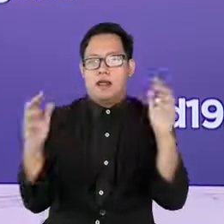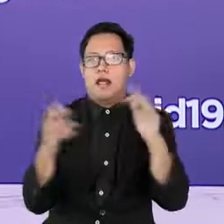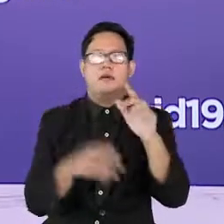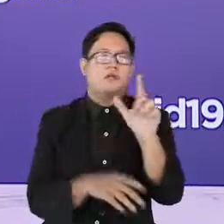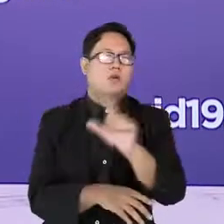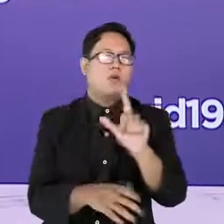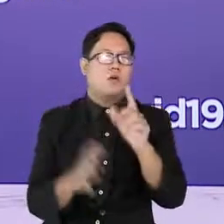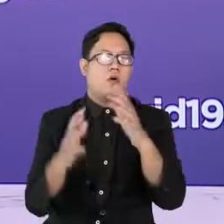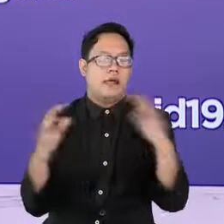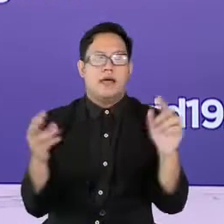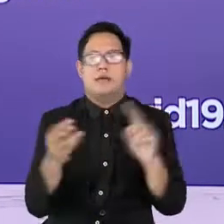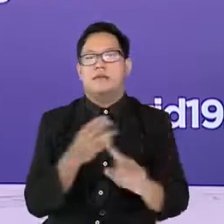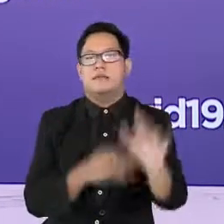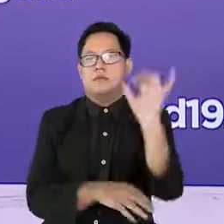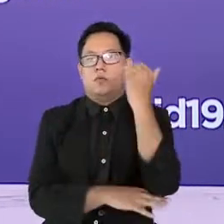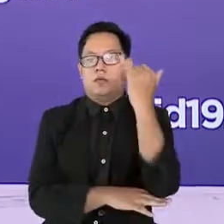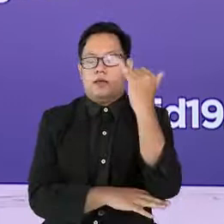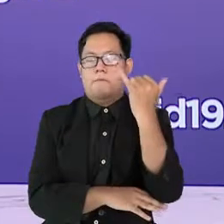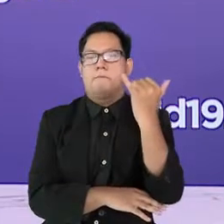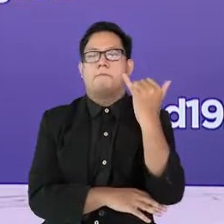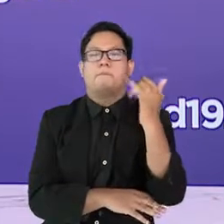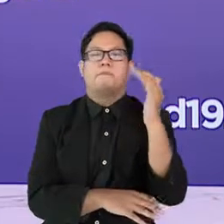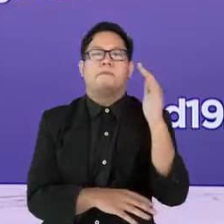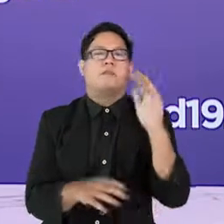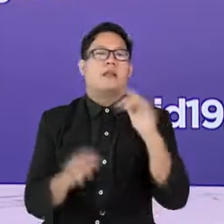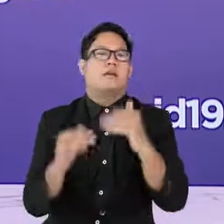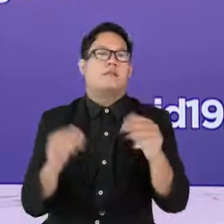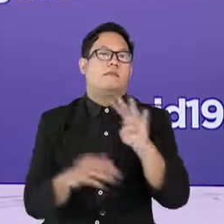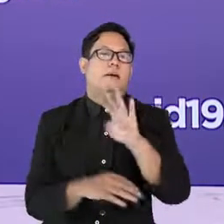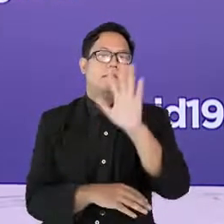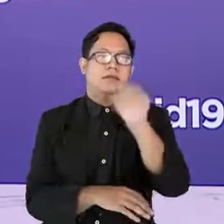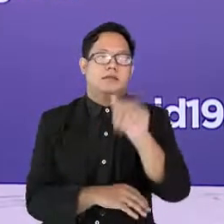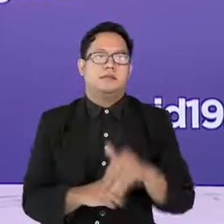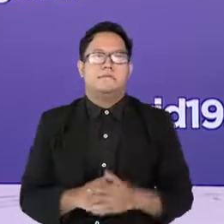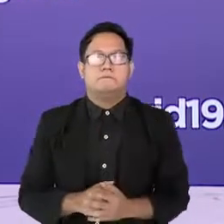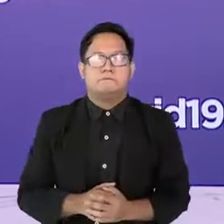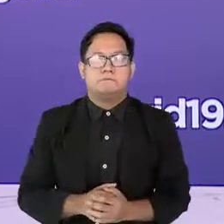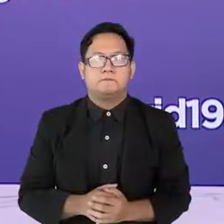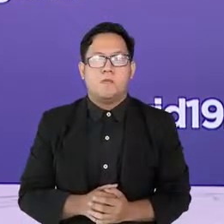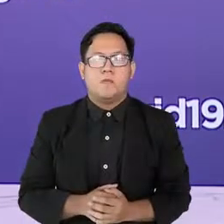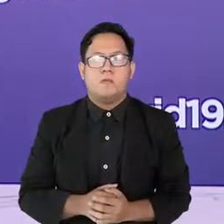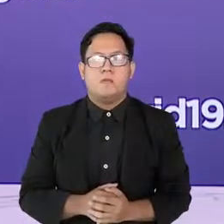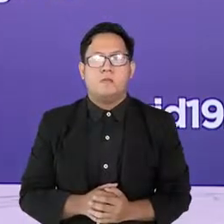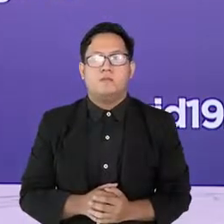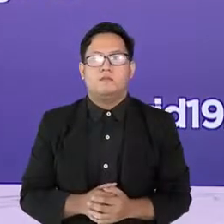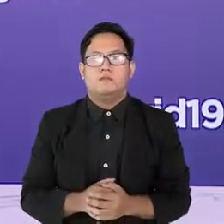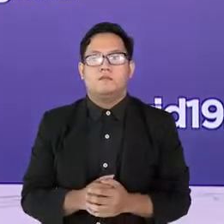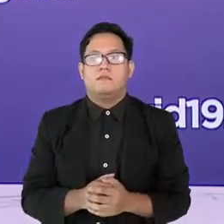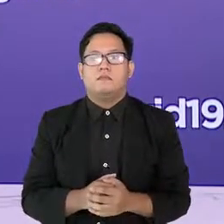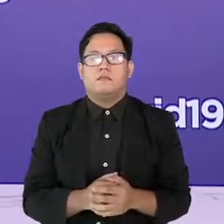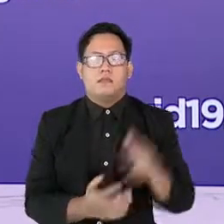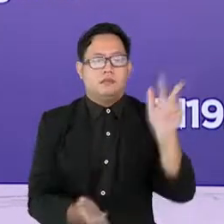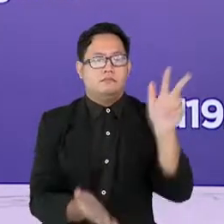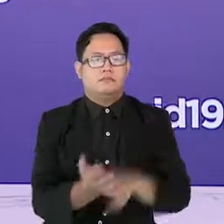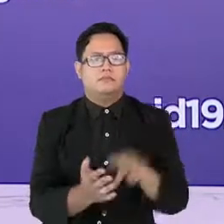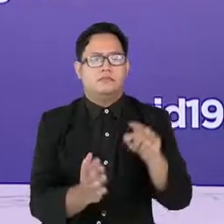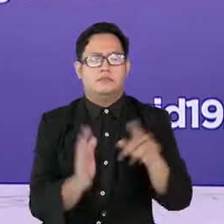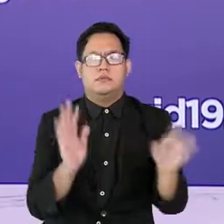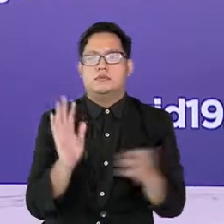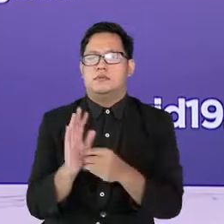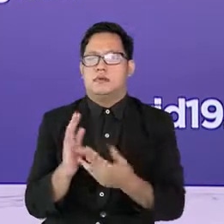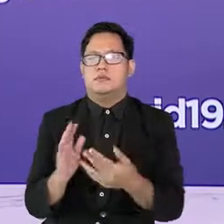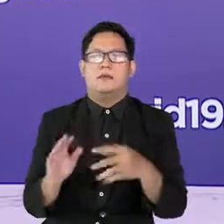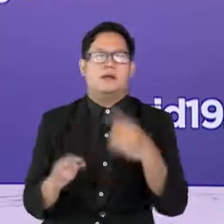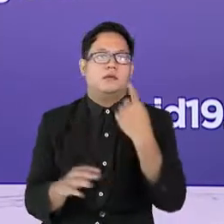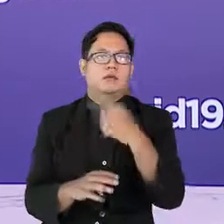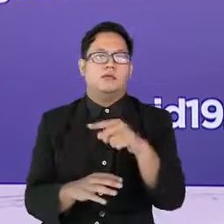dan Daerah Istimewa Yogyakarta yang masih di level 4 ketentuan ini tercantum dalam instruksi Menteri Dalam